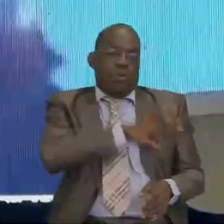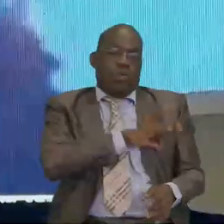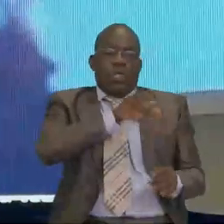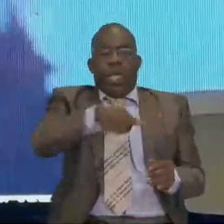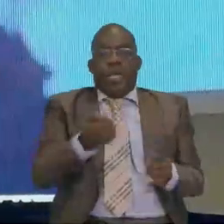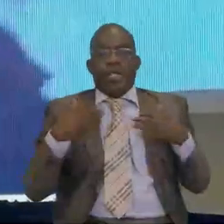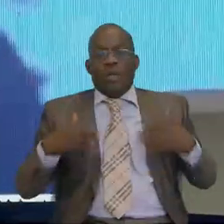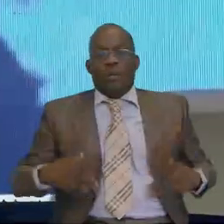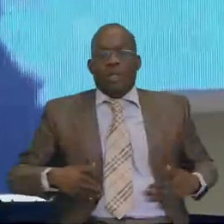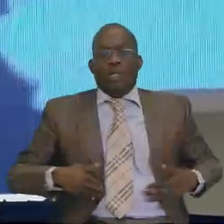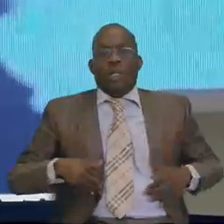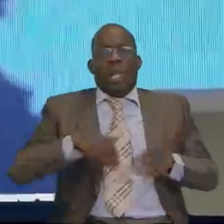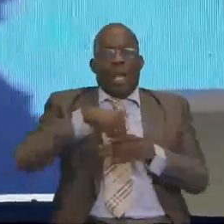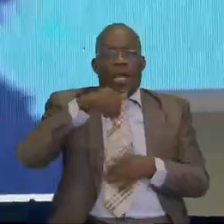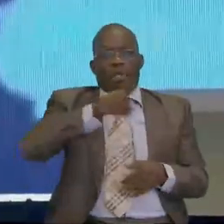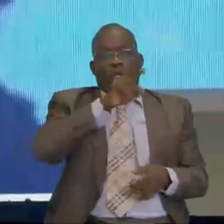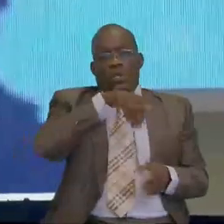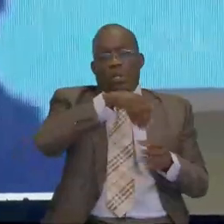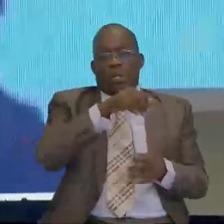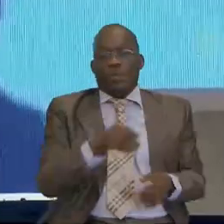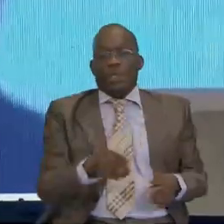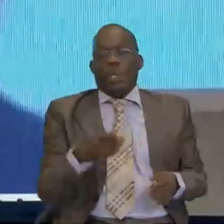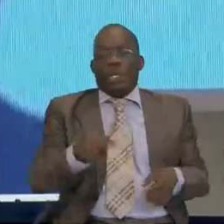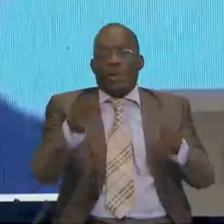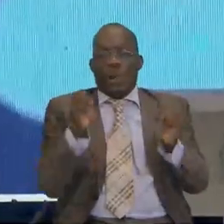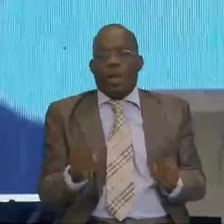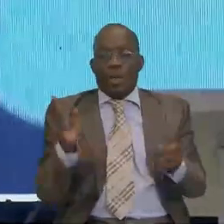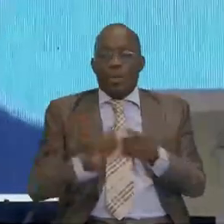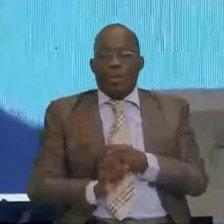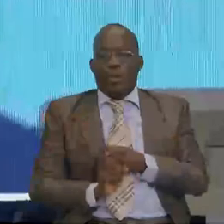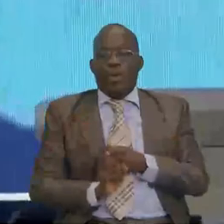la puissance pour secouer tout ce qui est secouable.